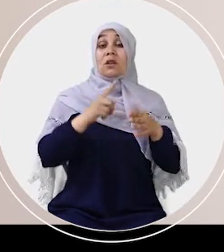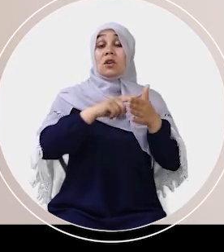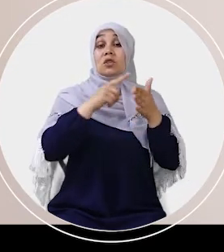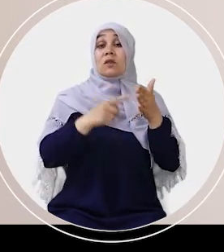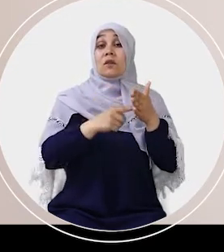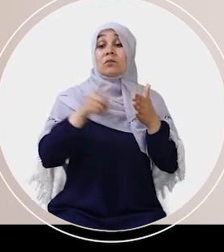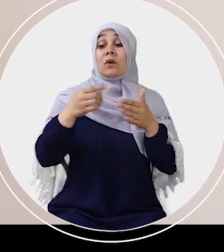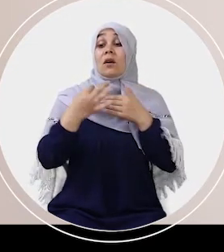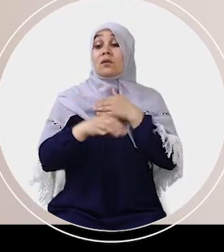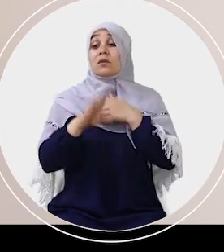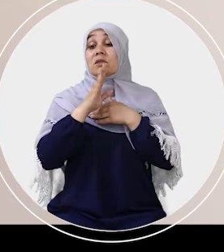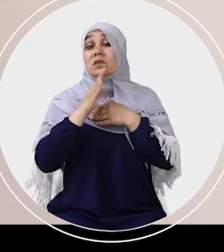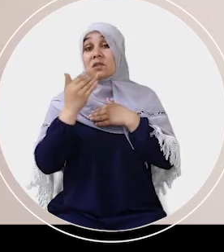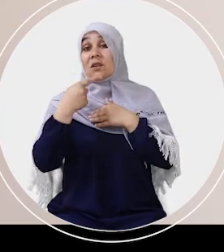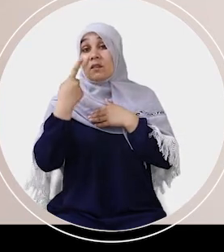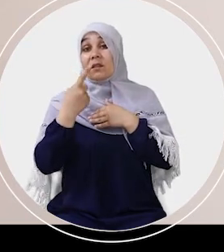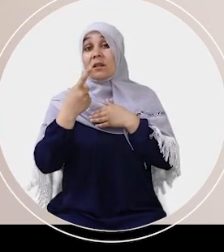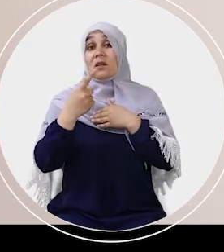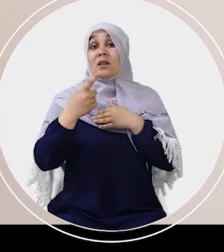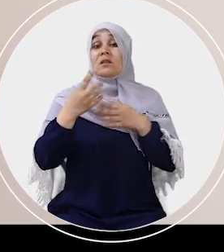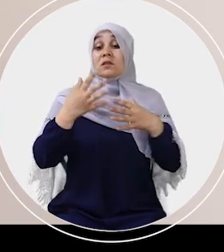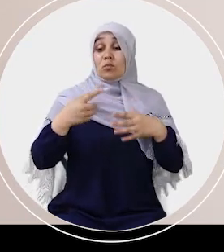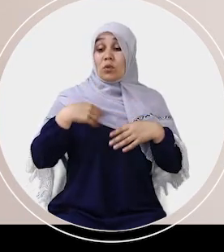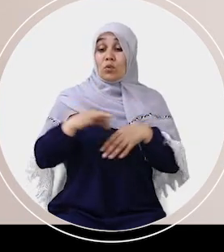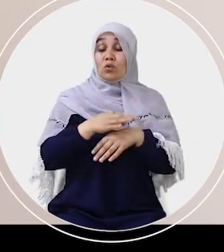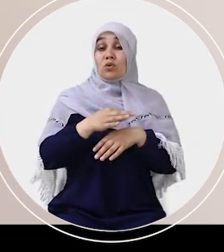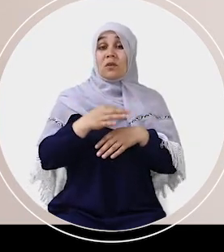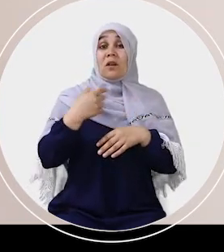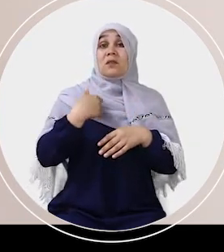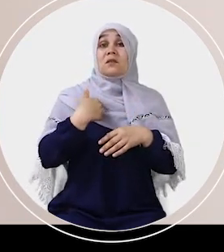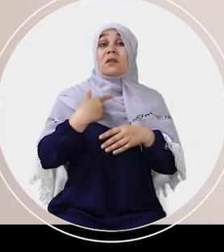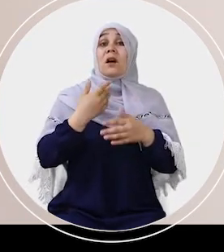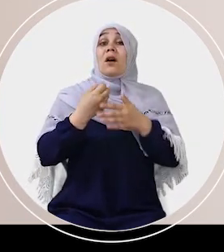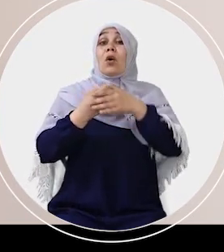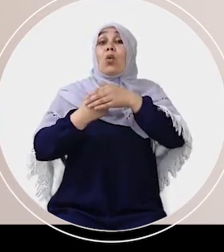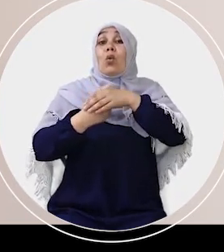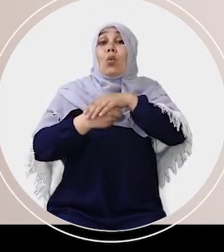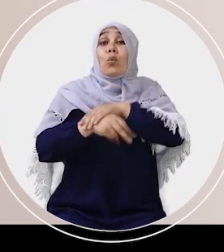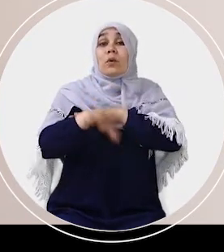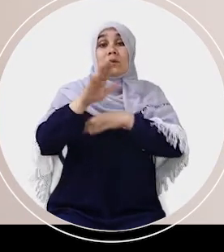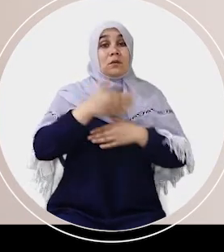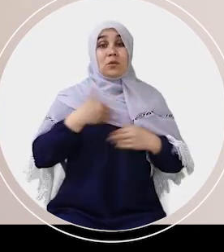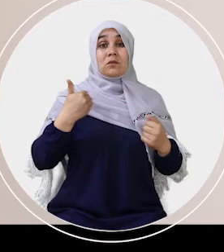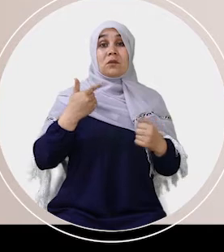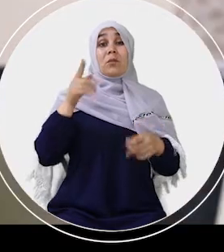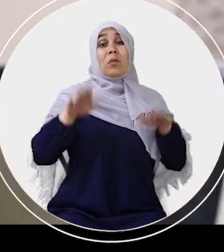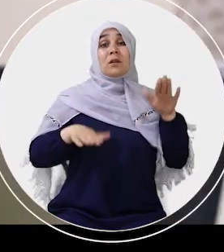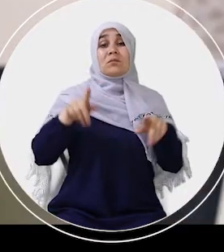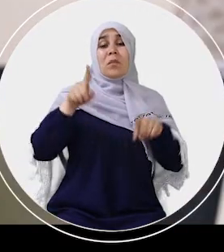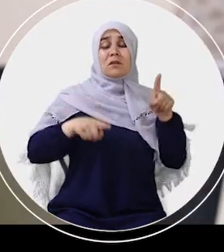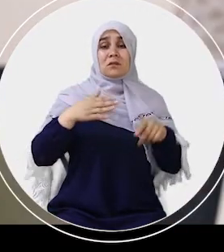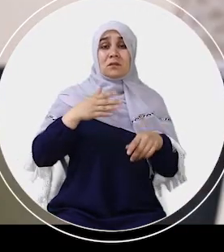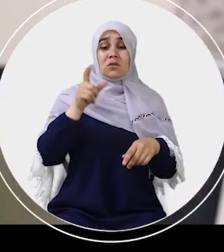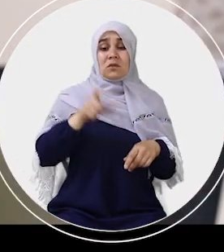izoh qilgan. Bu insondan qutulishning yo'li yo'qdek tuyuladi. Ba'zida o'limga ham rozi bo'ladi inson.